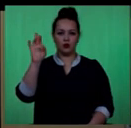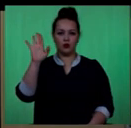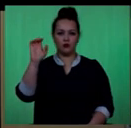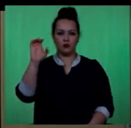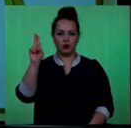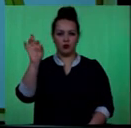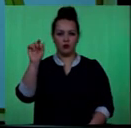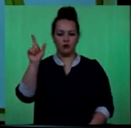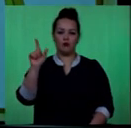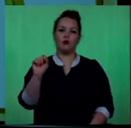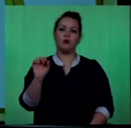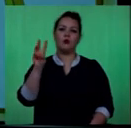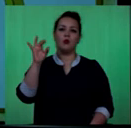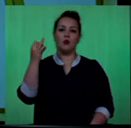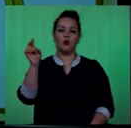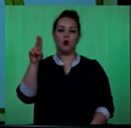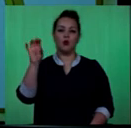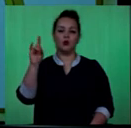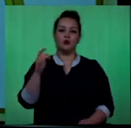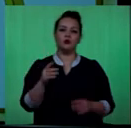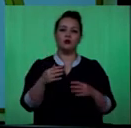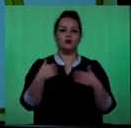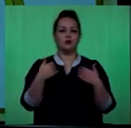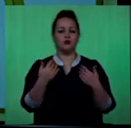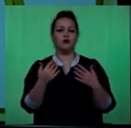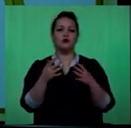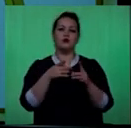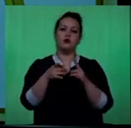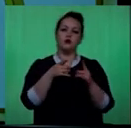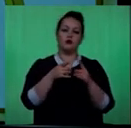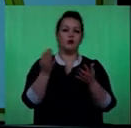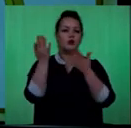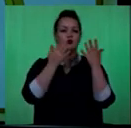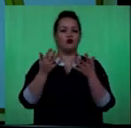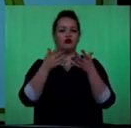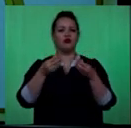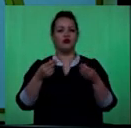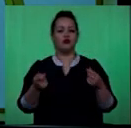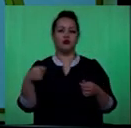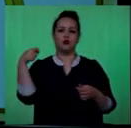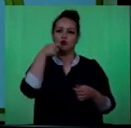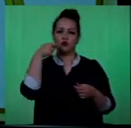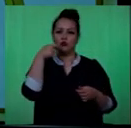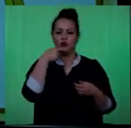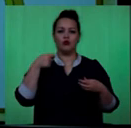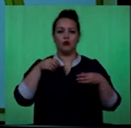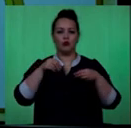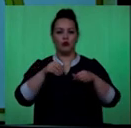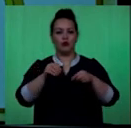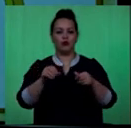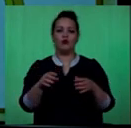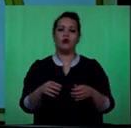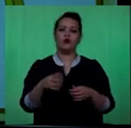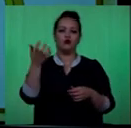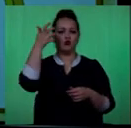дыр да здравствует мыло душистое и полотенце пушистое и зубной порошок и густой